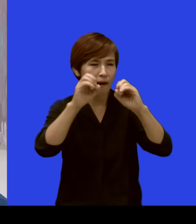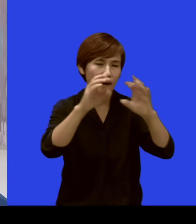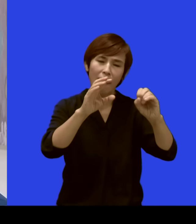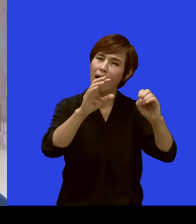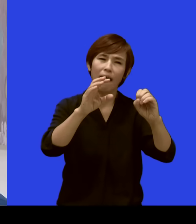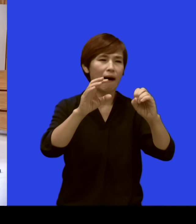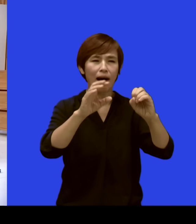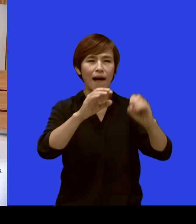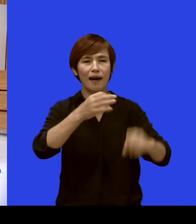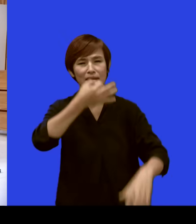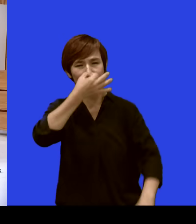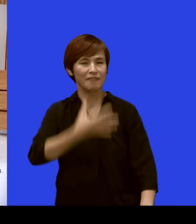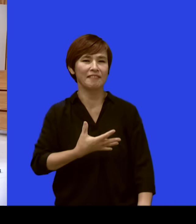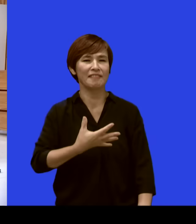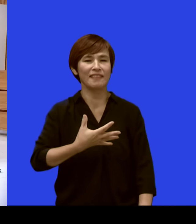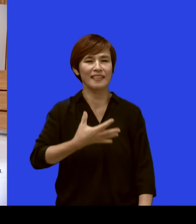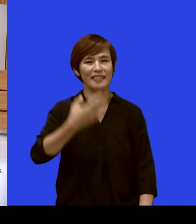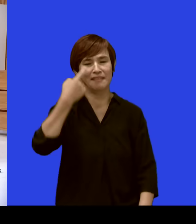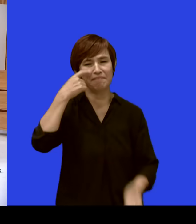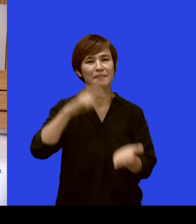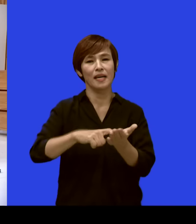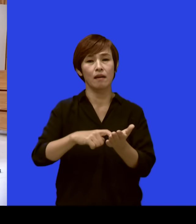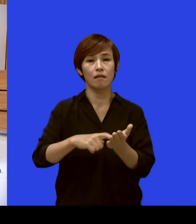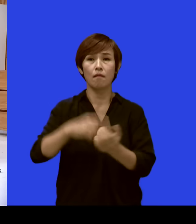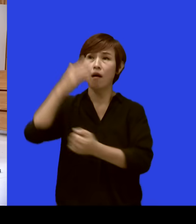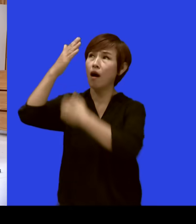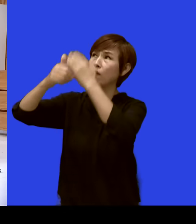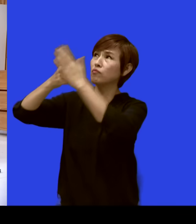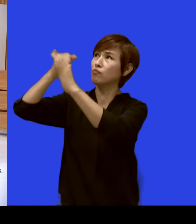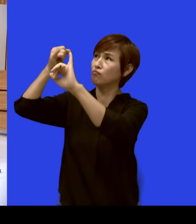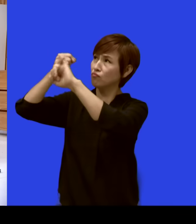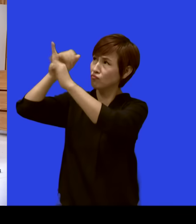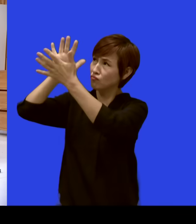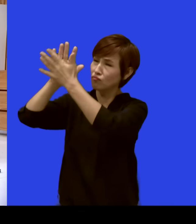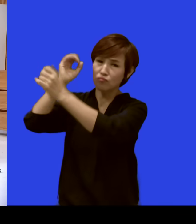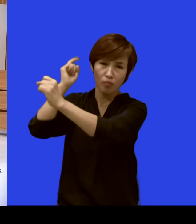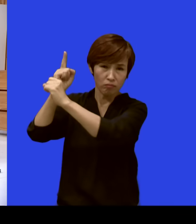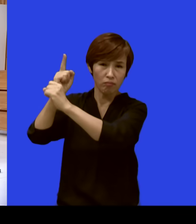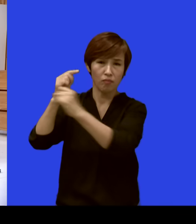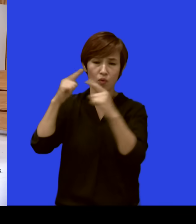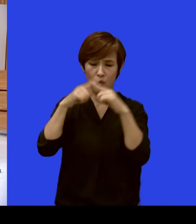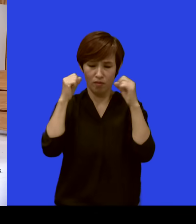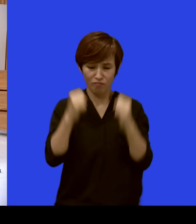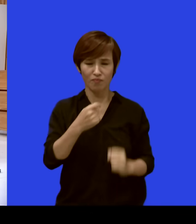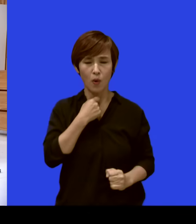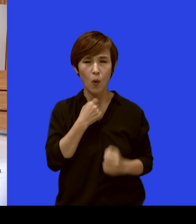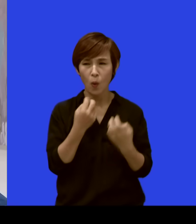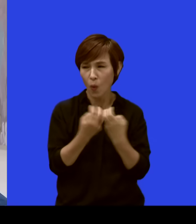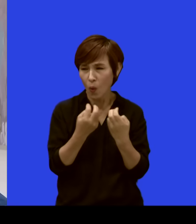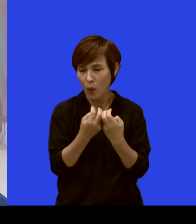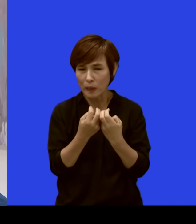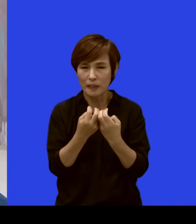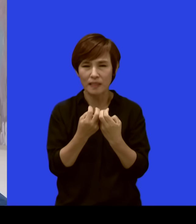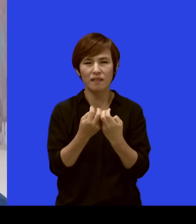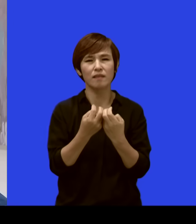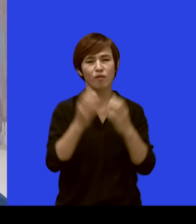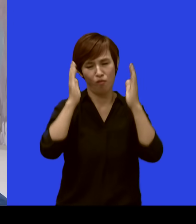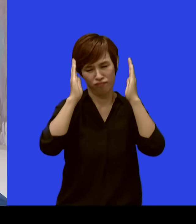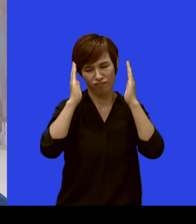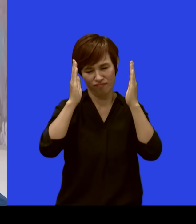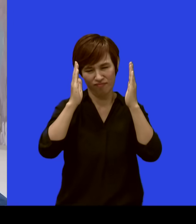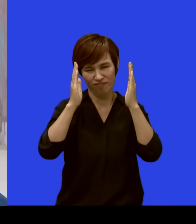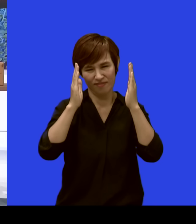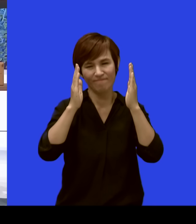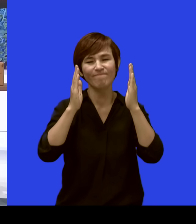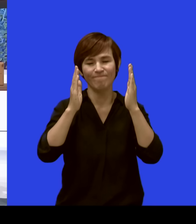나에게 힘들구나. 근데 하나님께 약속한 건 있고 교회는 머물고 싶은데 그러니까 네. 제가 선택할 수 있는 거는 그렇죠. 공부하는 거다. 예.